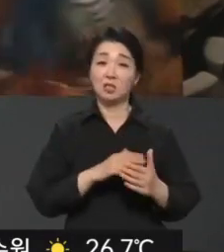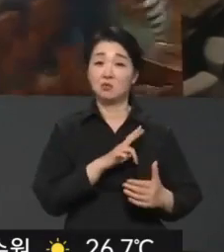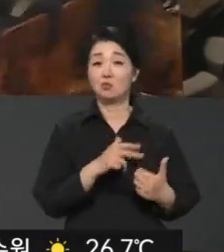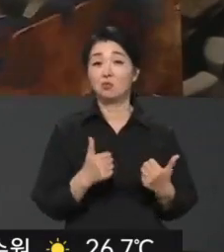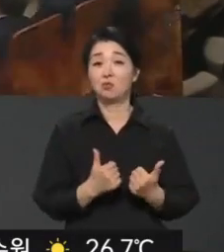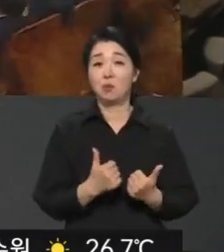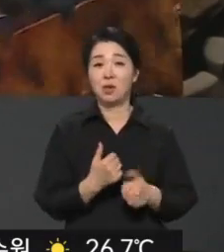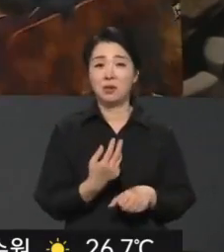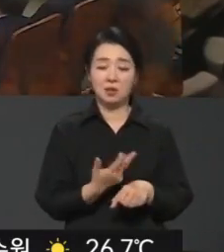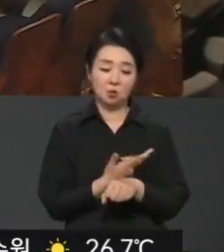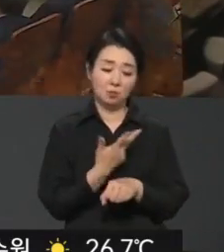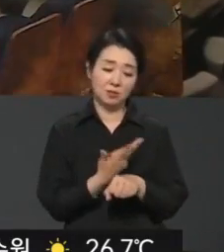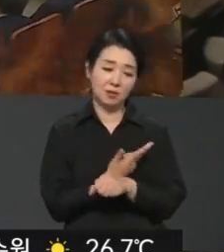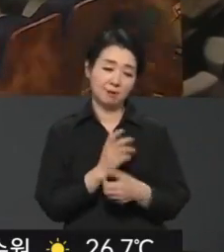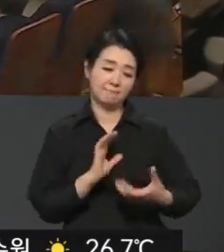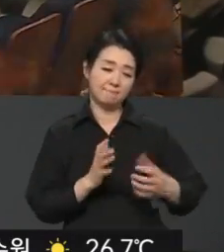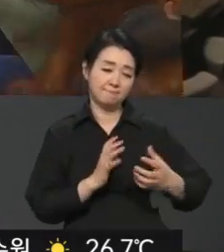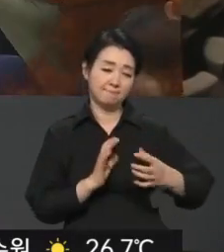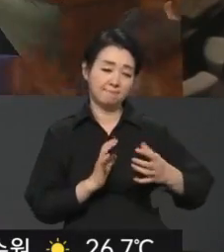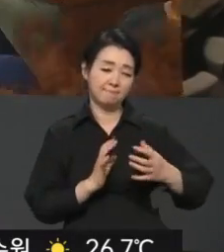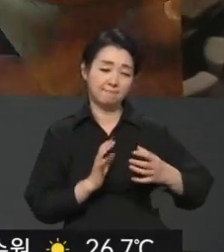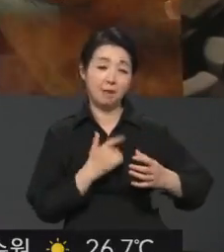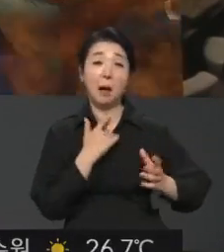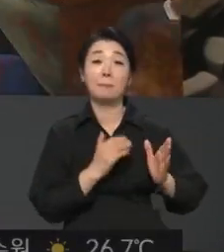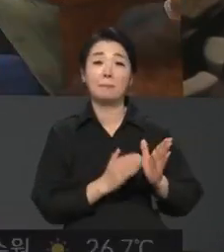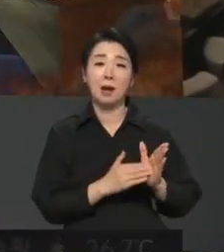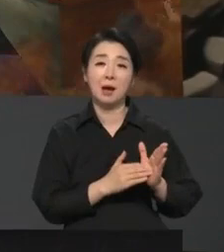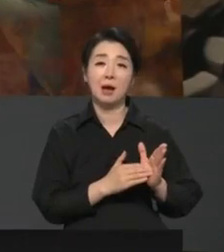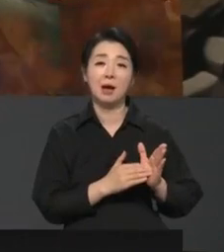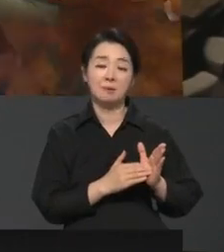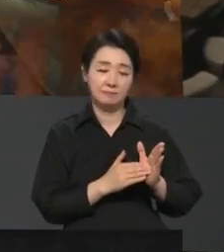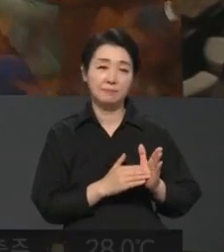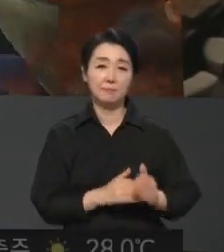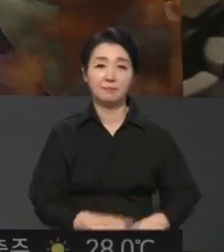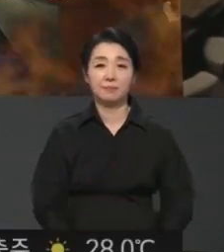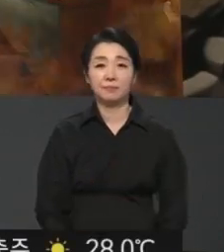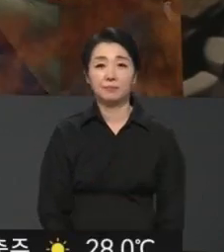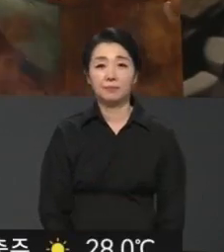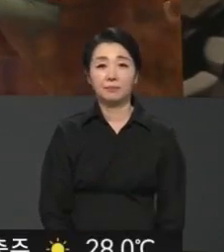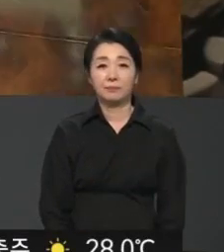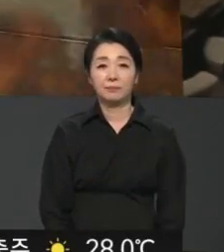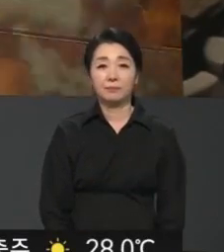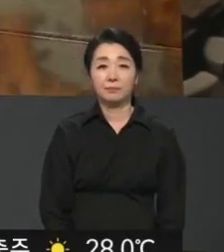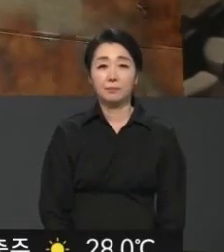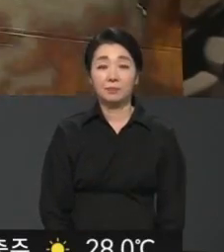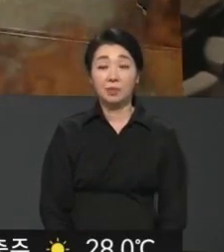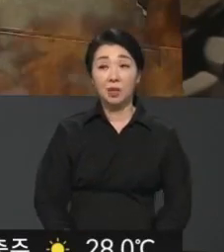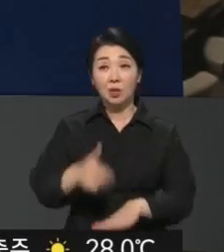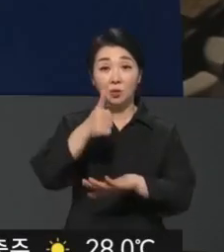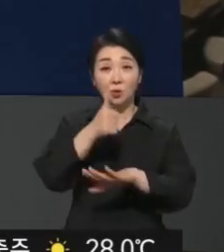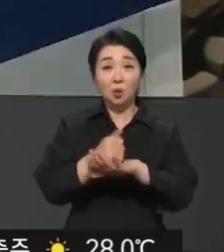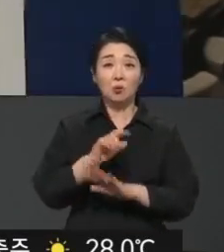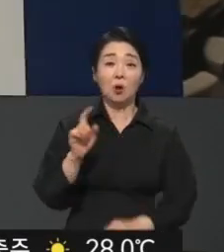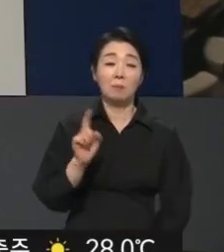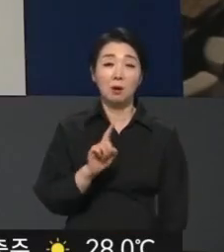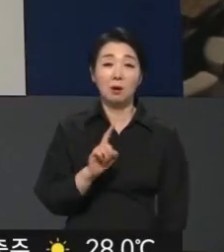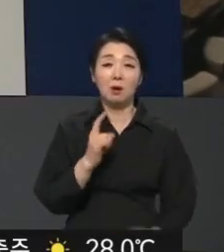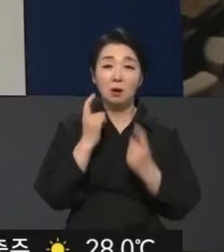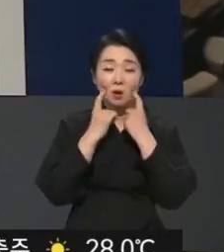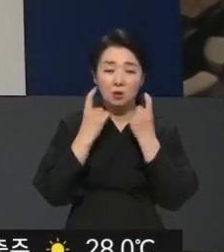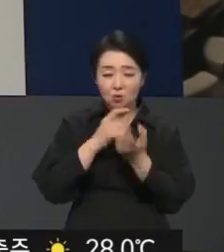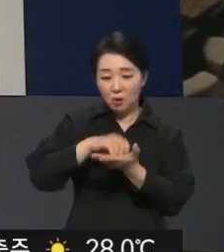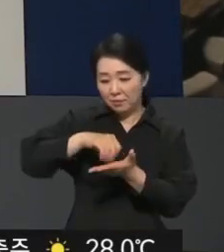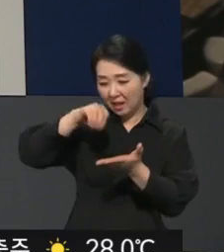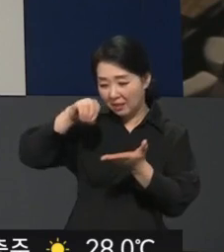동안 거의 자정까지 진행이 되면서 뜨거운 열기를 보였다고 하는데요. 결과적으로는 개별 의원